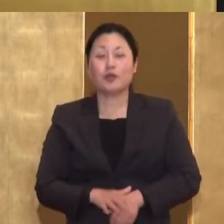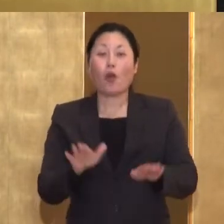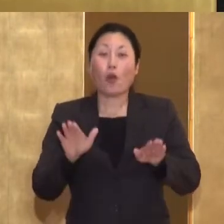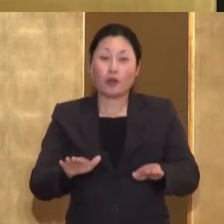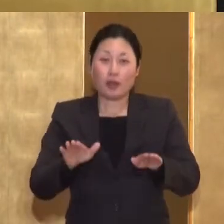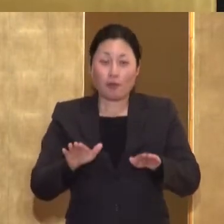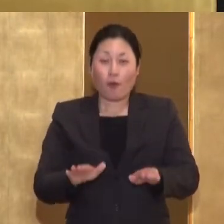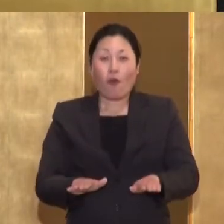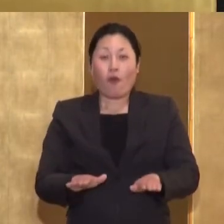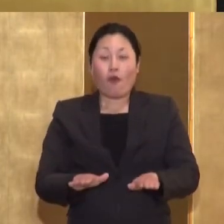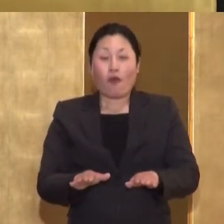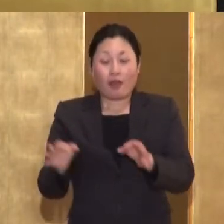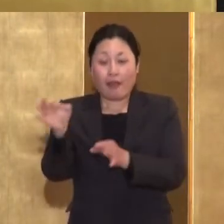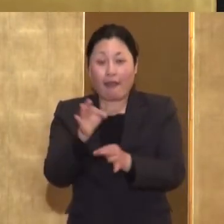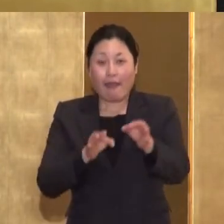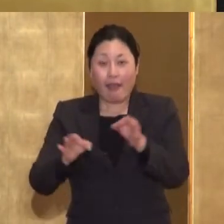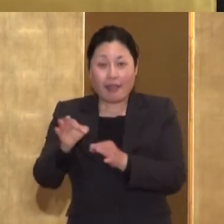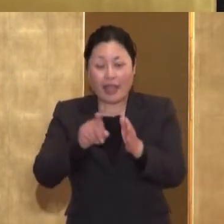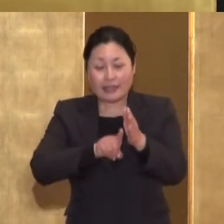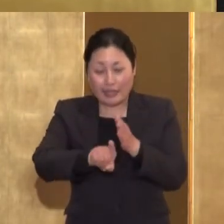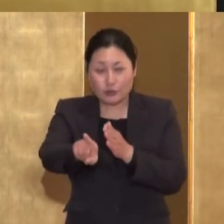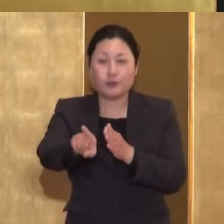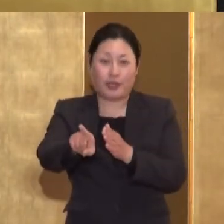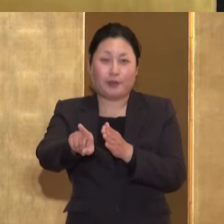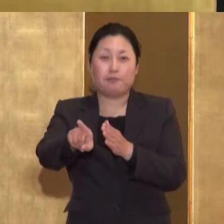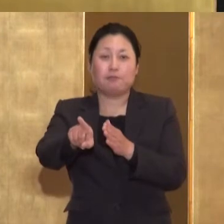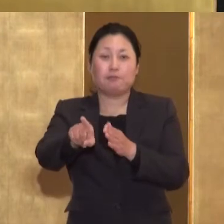も経済最優先、